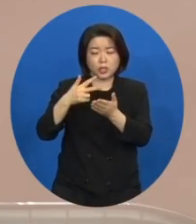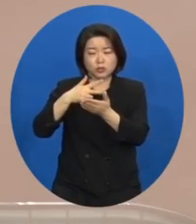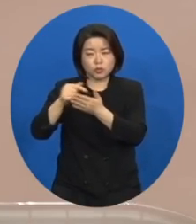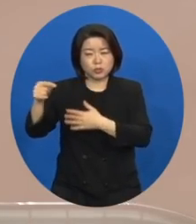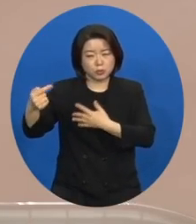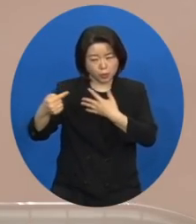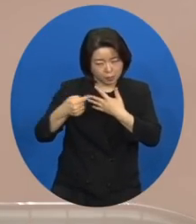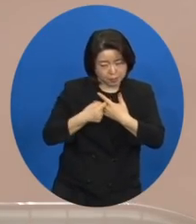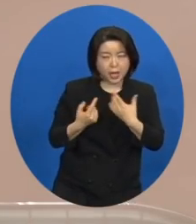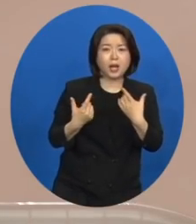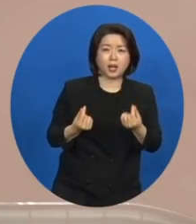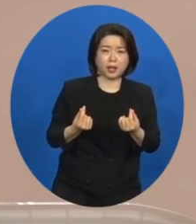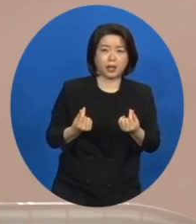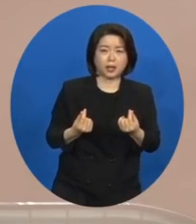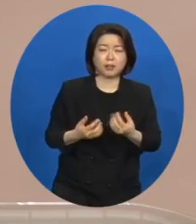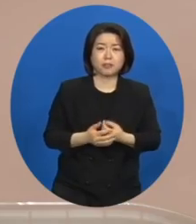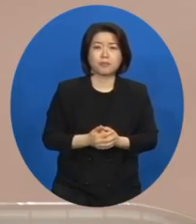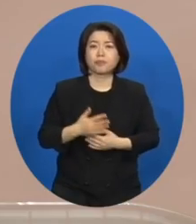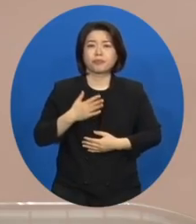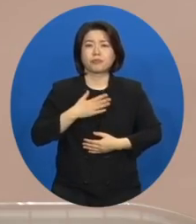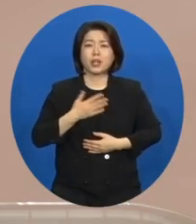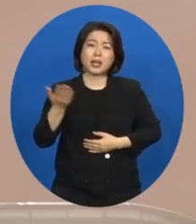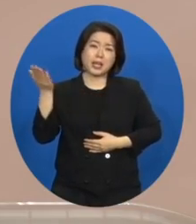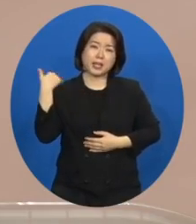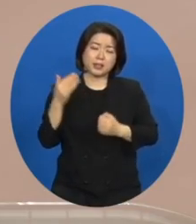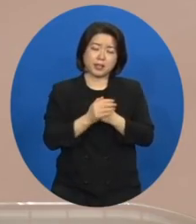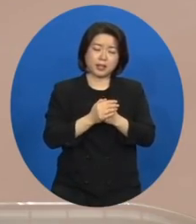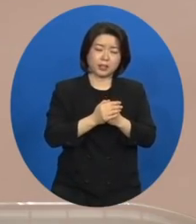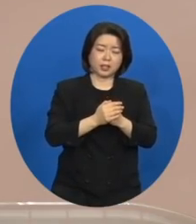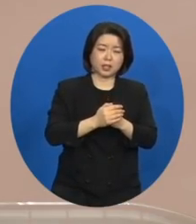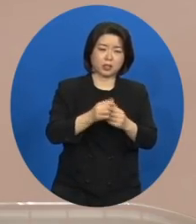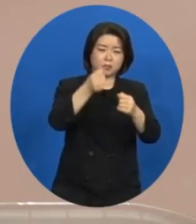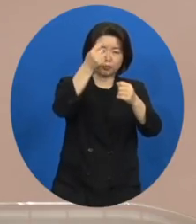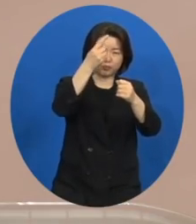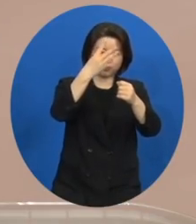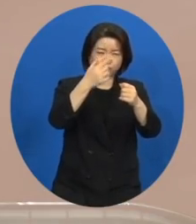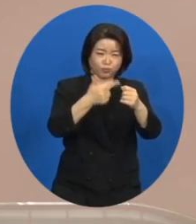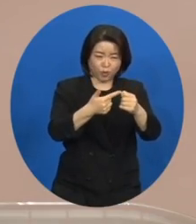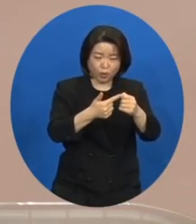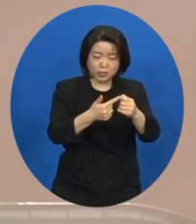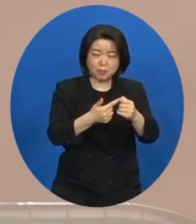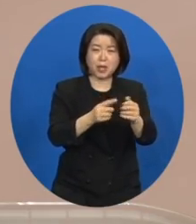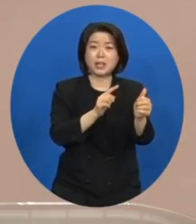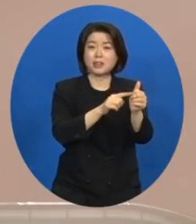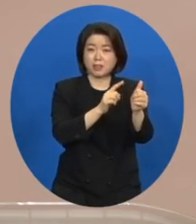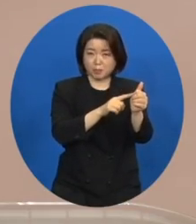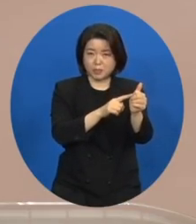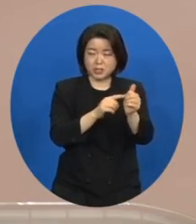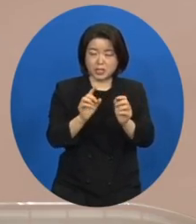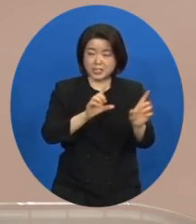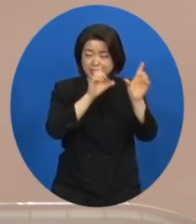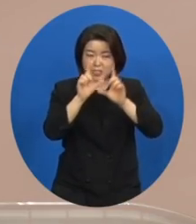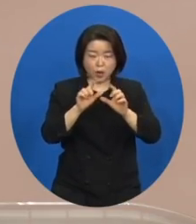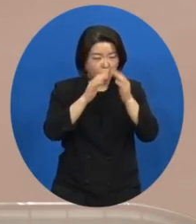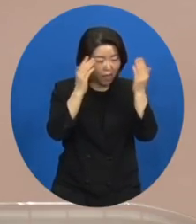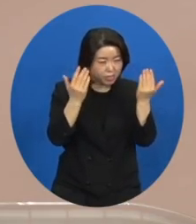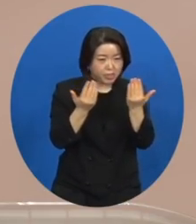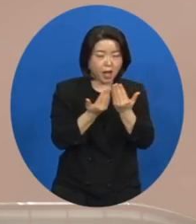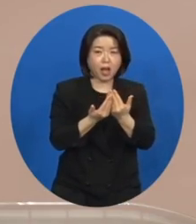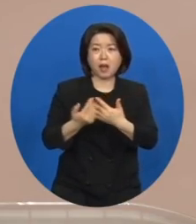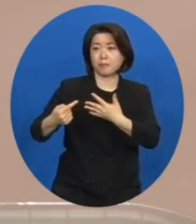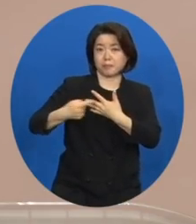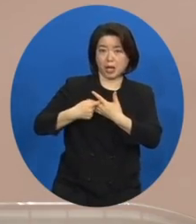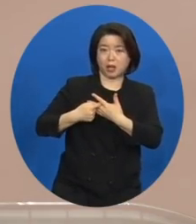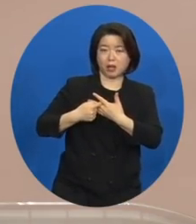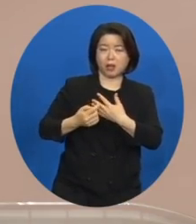알고 계셨다는 뜻이잖아요 나의 그런 5번의 실패하지 6번째 돈과 남자아이 생활 까지도 다 아시는 걸 주님이